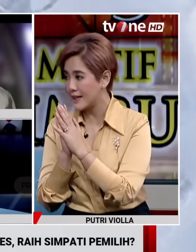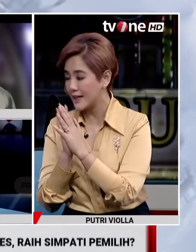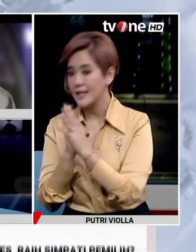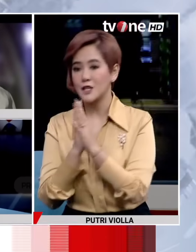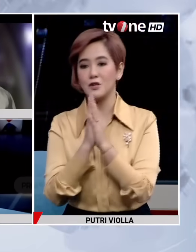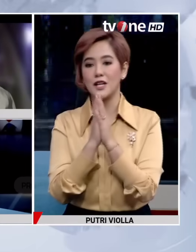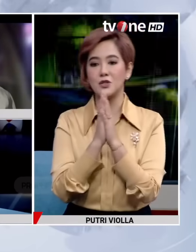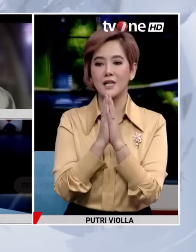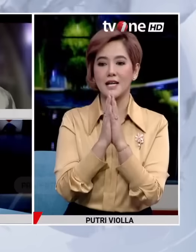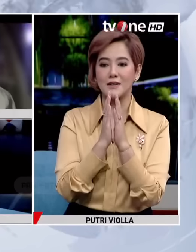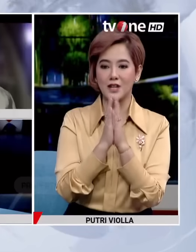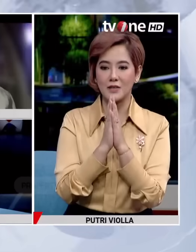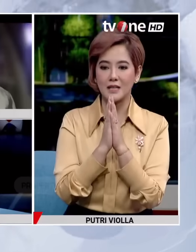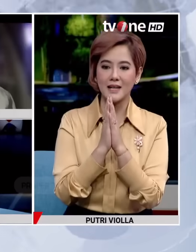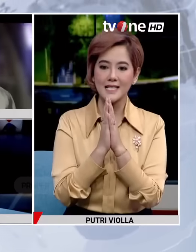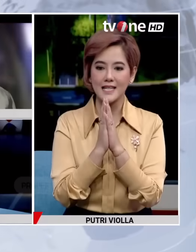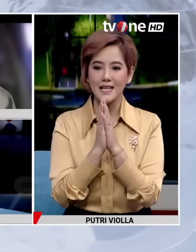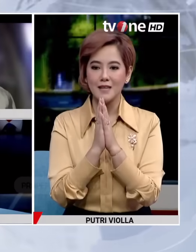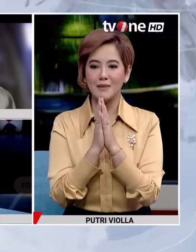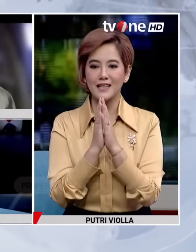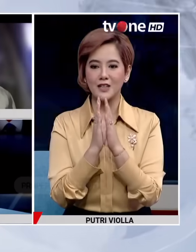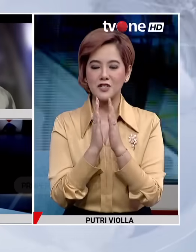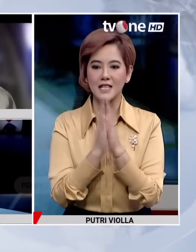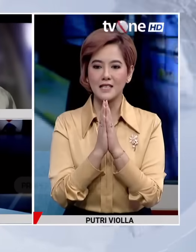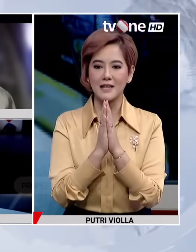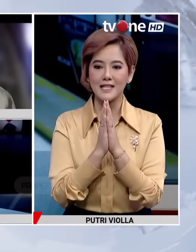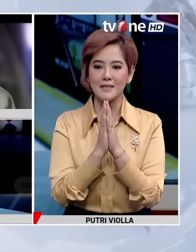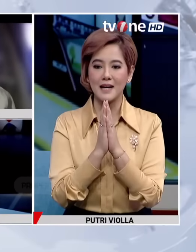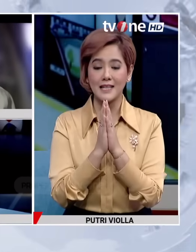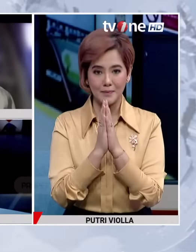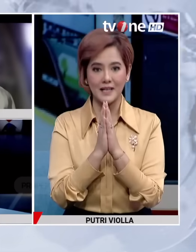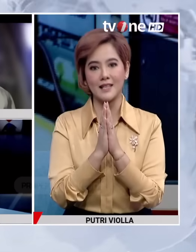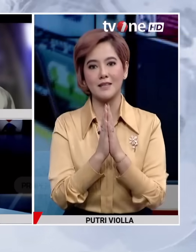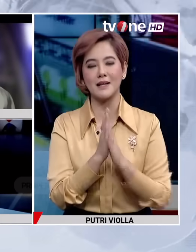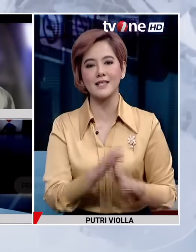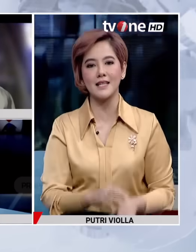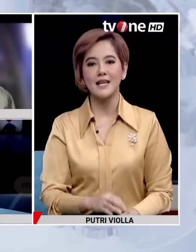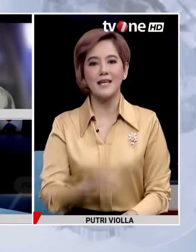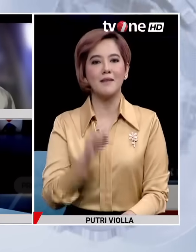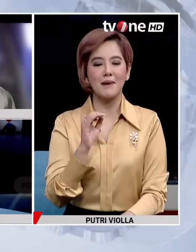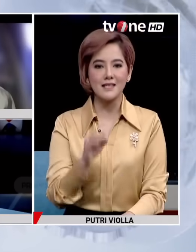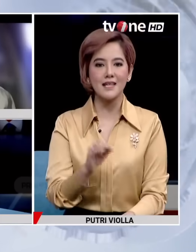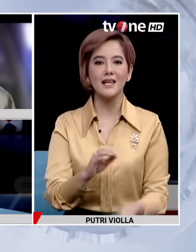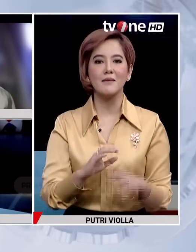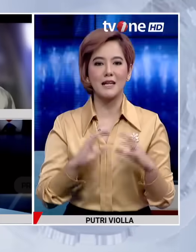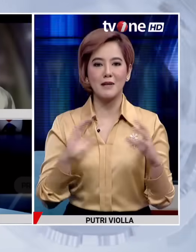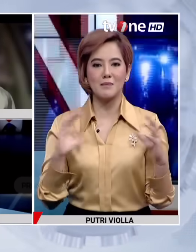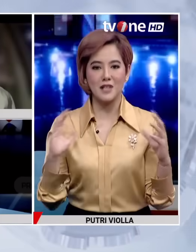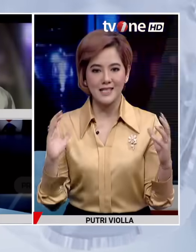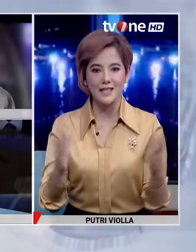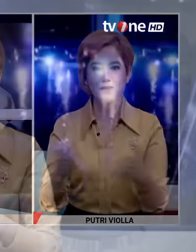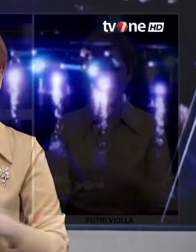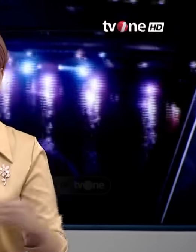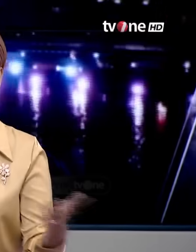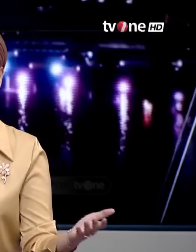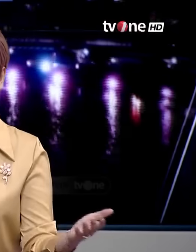Eka. Kemudian juga Mas Nyarwi, terima kasih. Bang Andri Rosiade, terima kasih. Bang Andri Pereira, terima kasih. Yang pasti bagaimana penjelasan